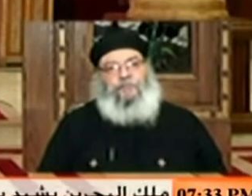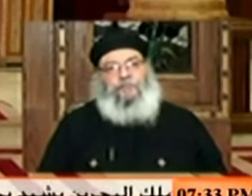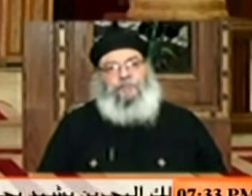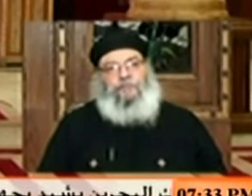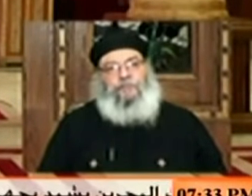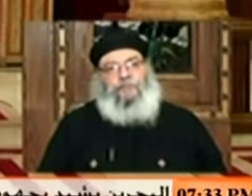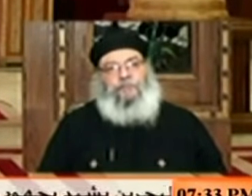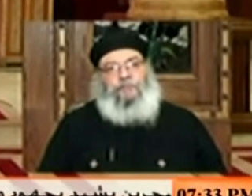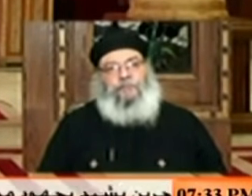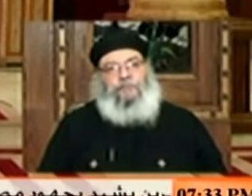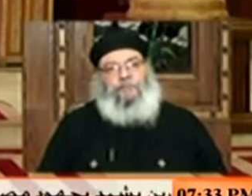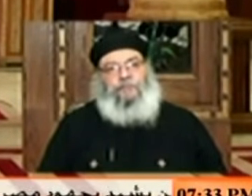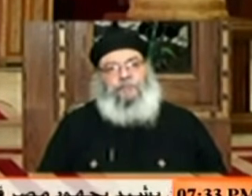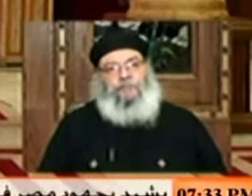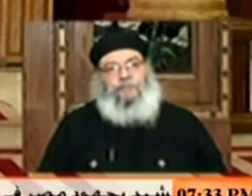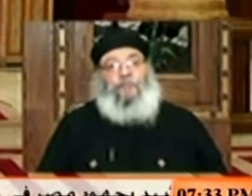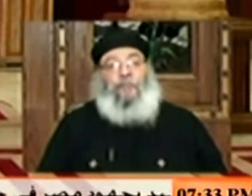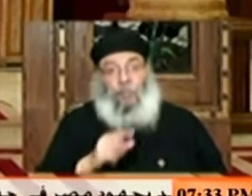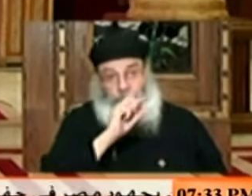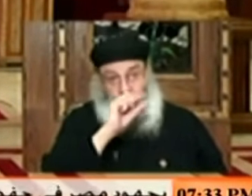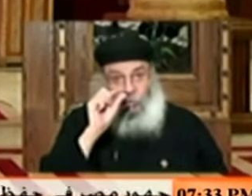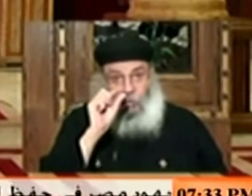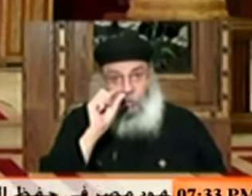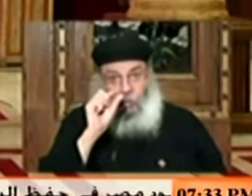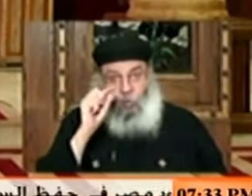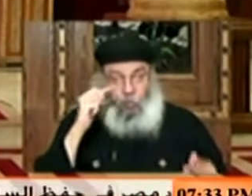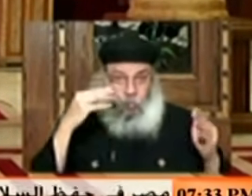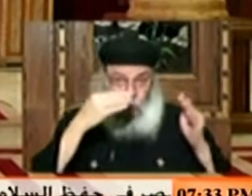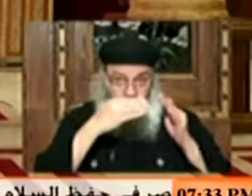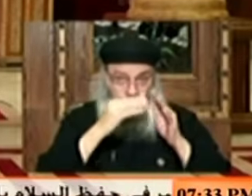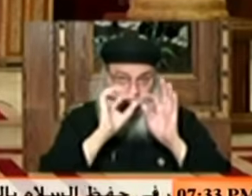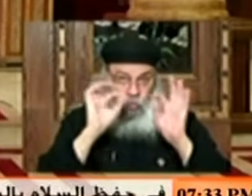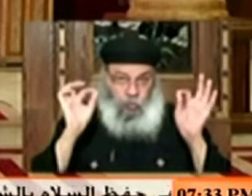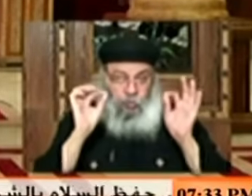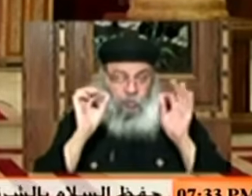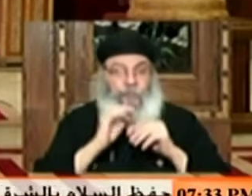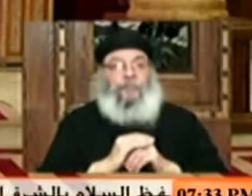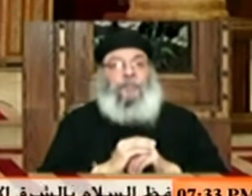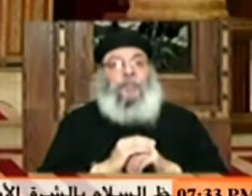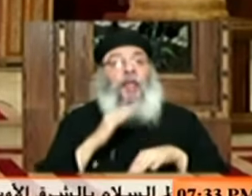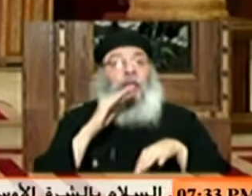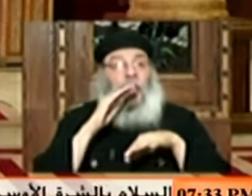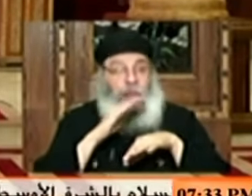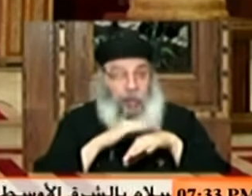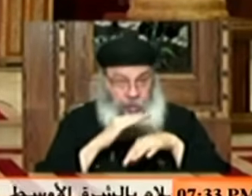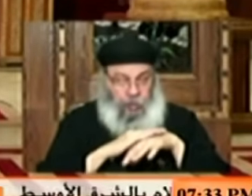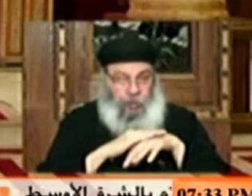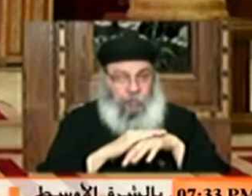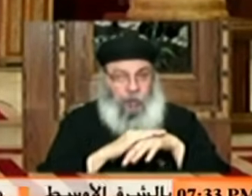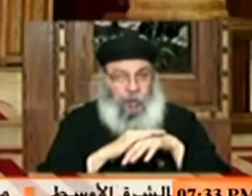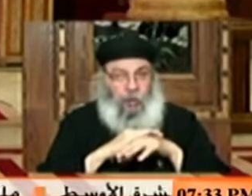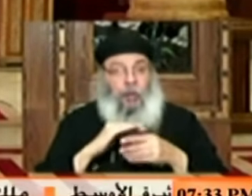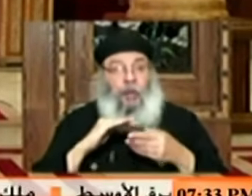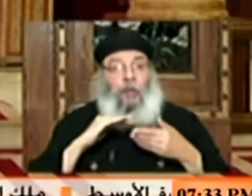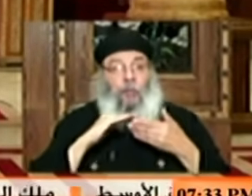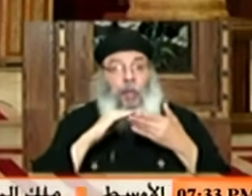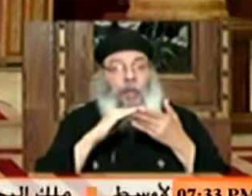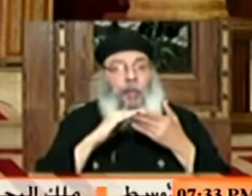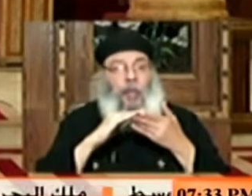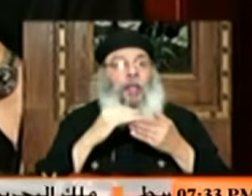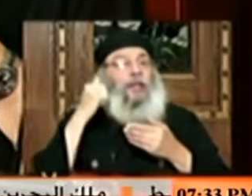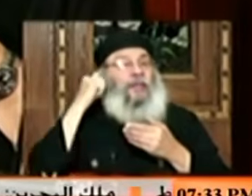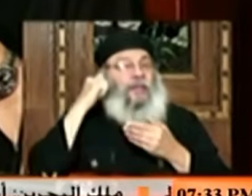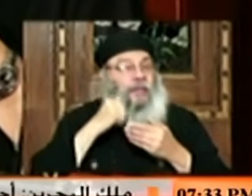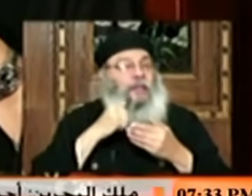تمت يعني اختصار النقطه دي ان الخدمه تحتمل اي الم خدمه الخدمه كلغه